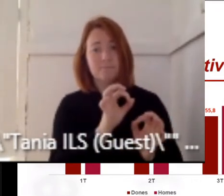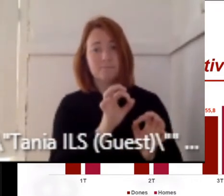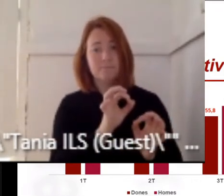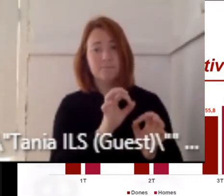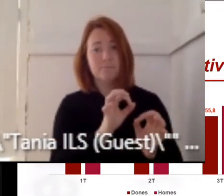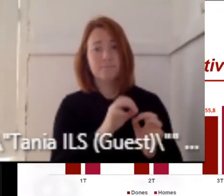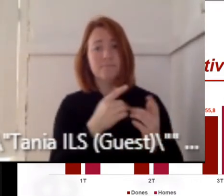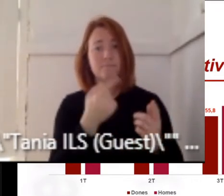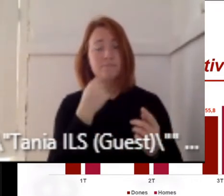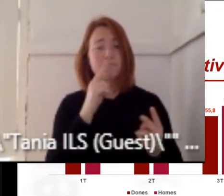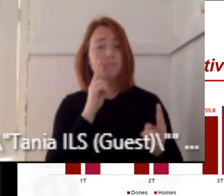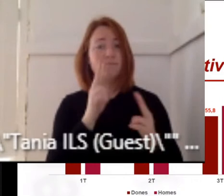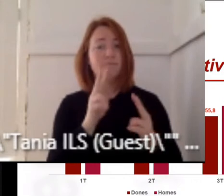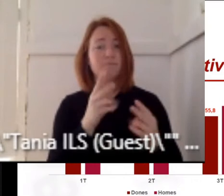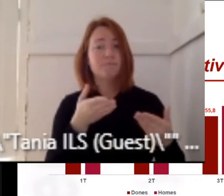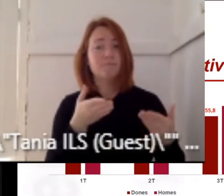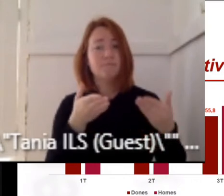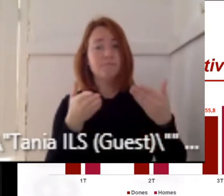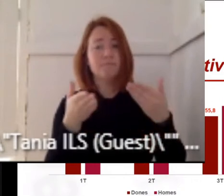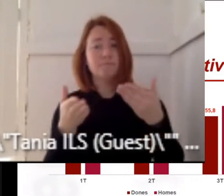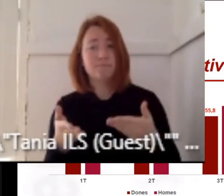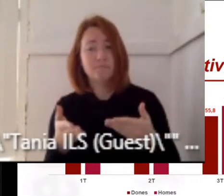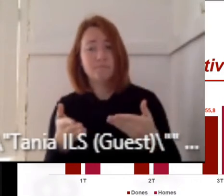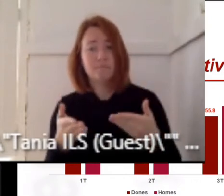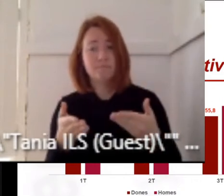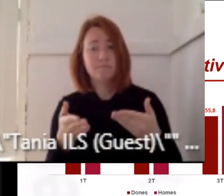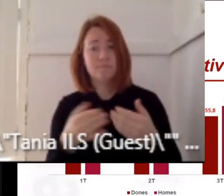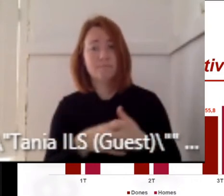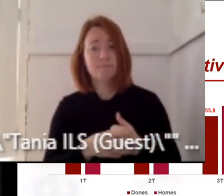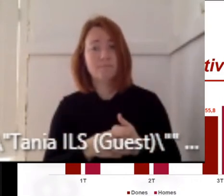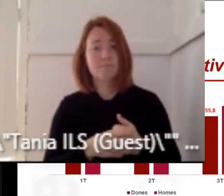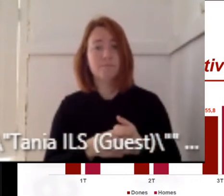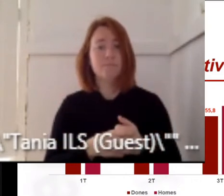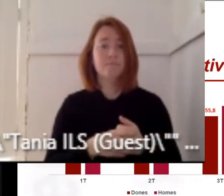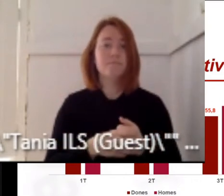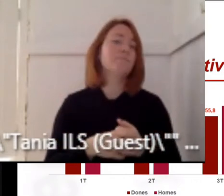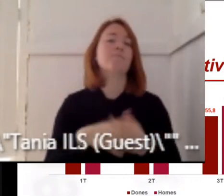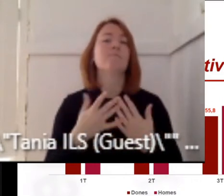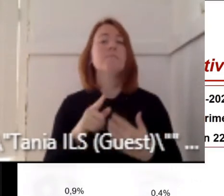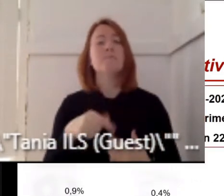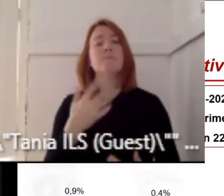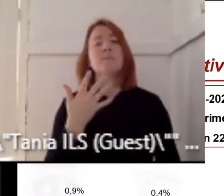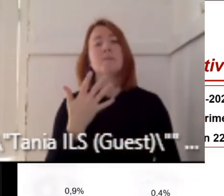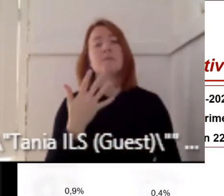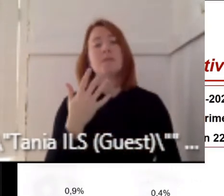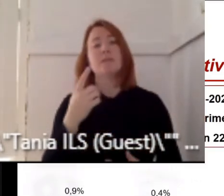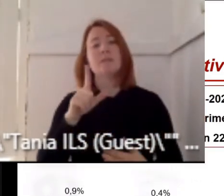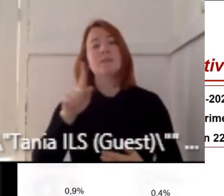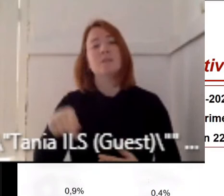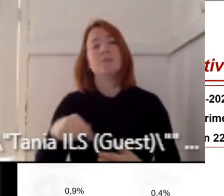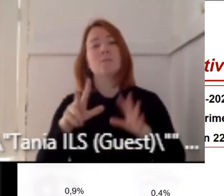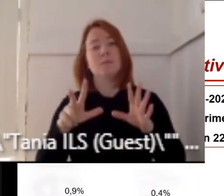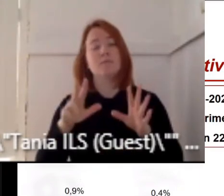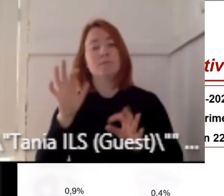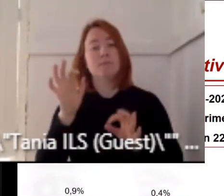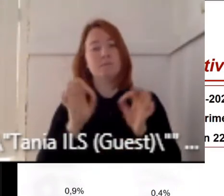ha baixat del 50,2 al 47,8%. I això també ens permet